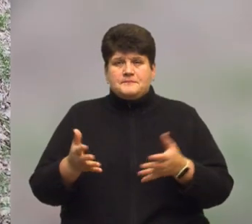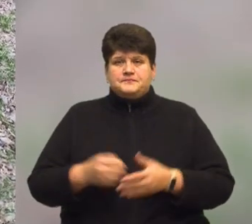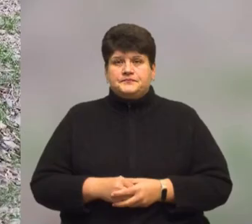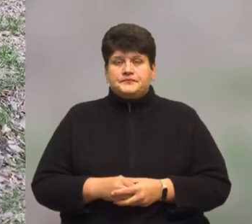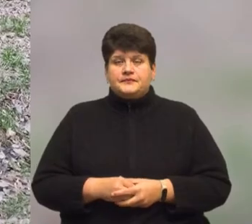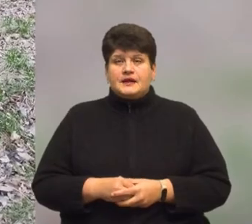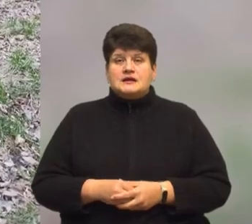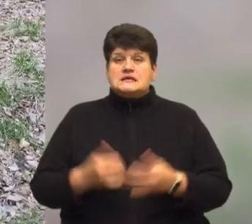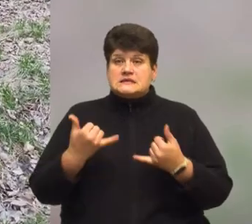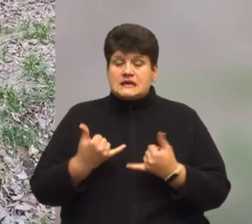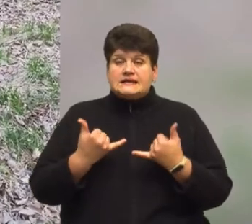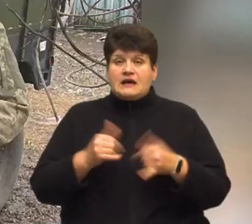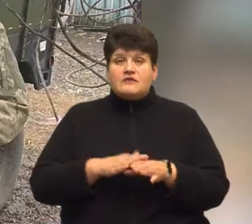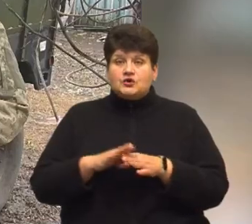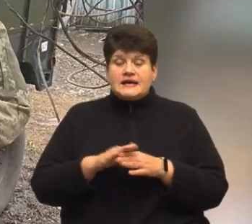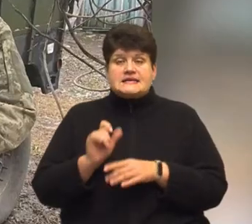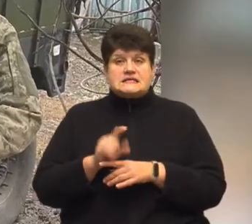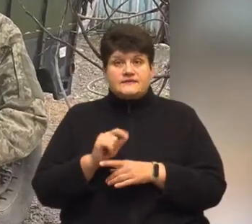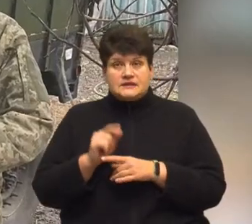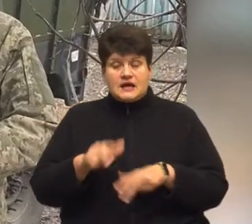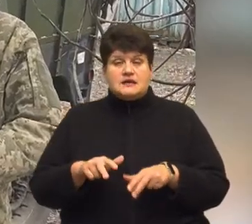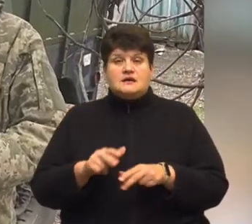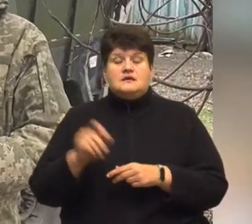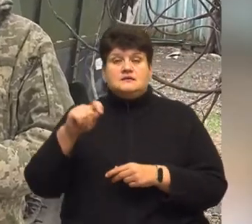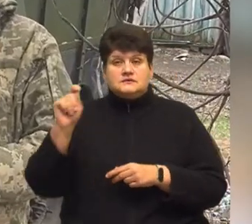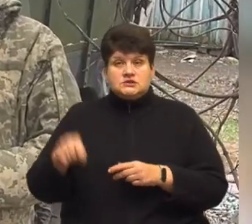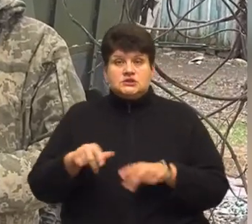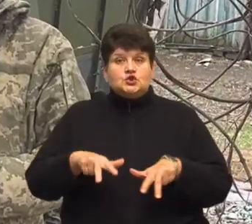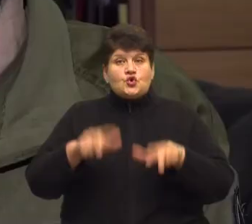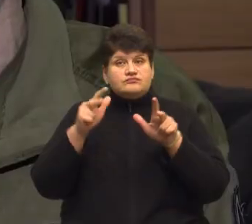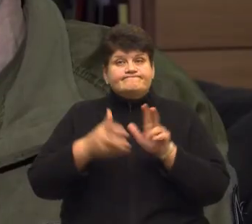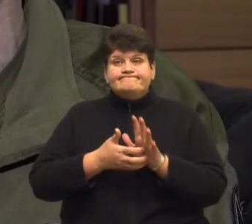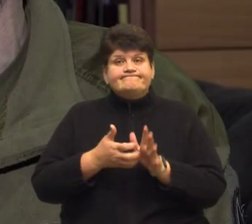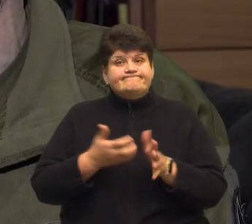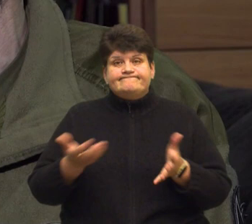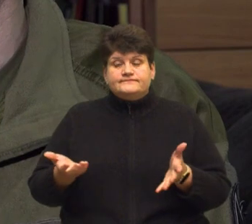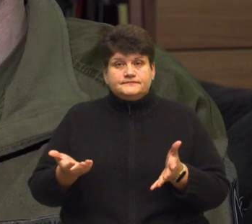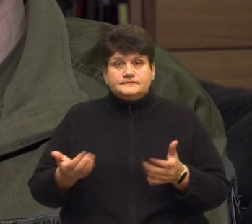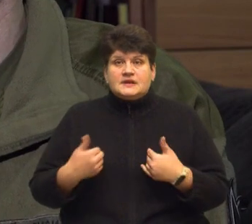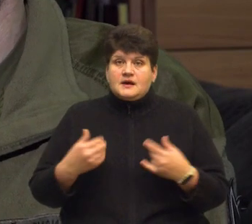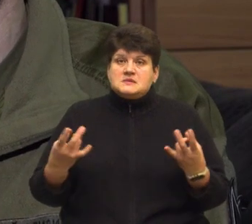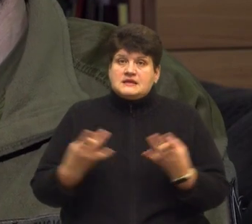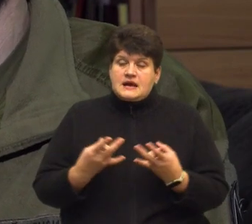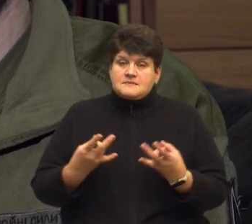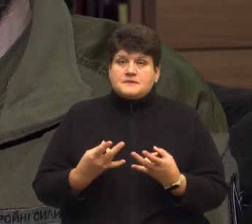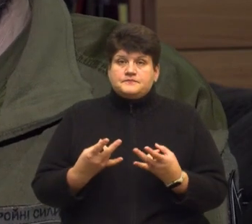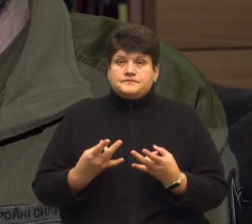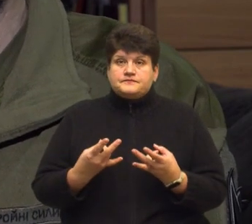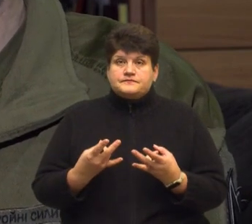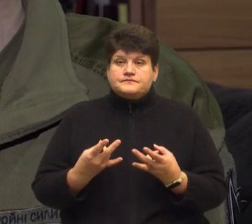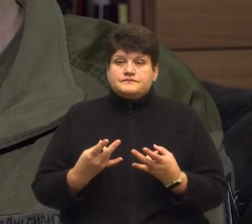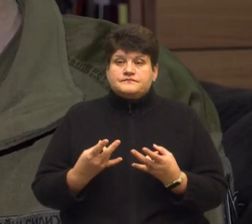зараз для виконання завдань на фронті Дронів не вистачає- каже Олег тимошик нам треба ставити ну